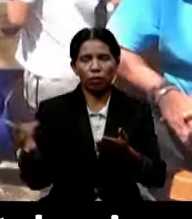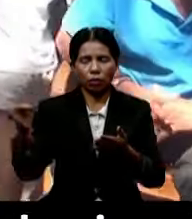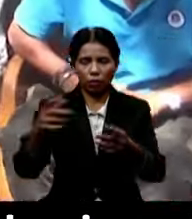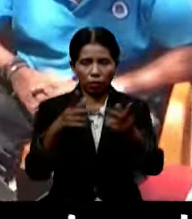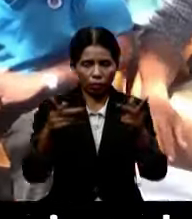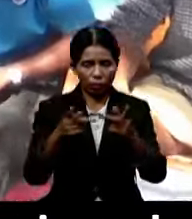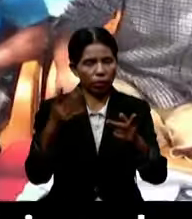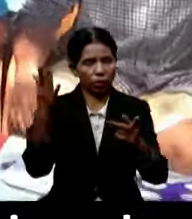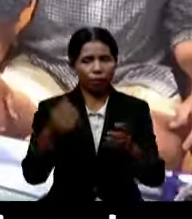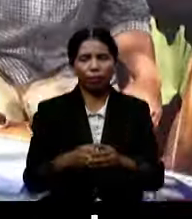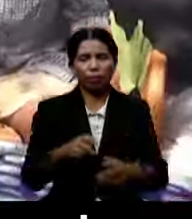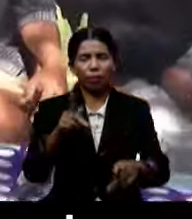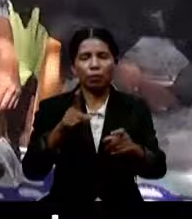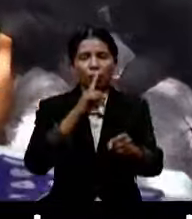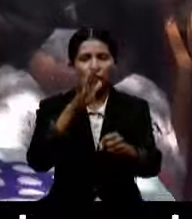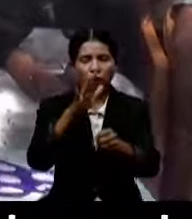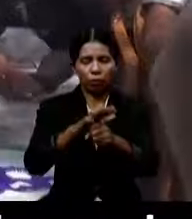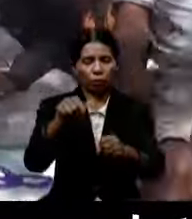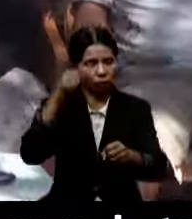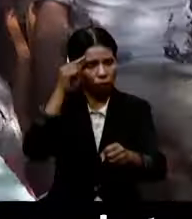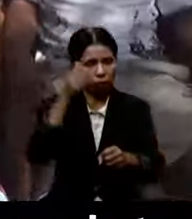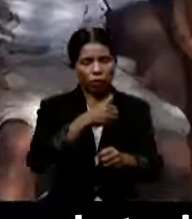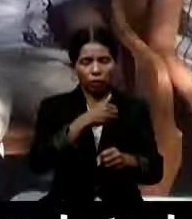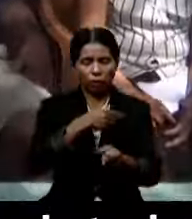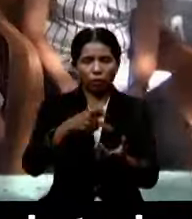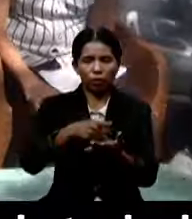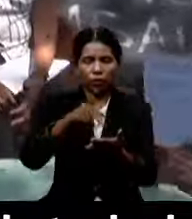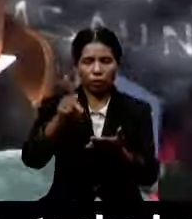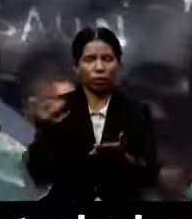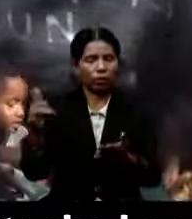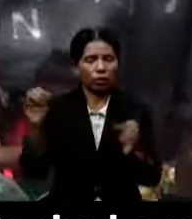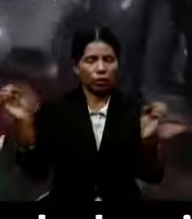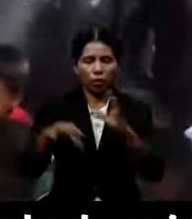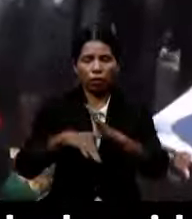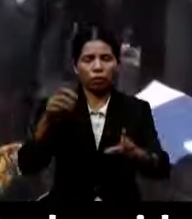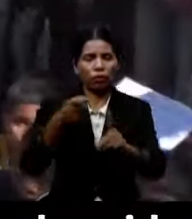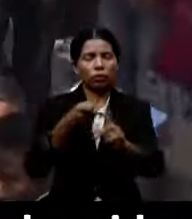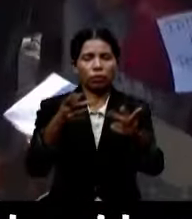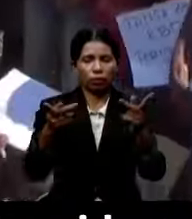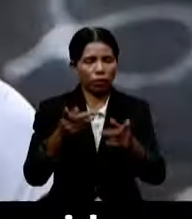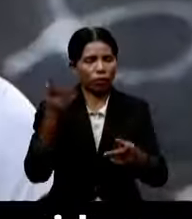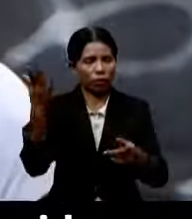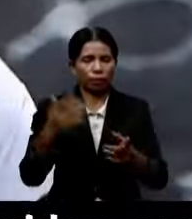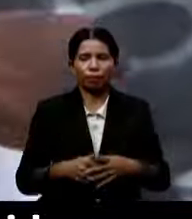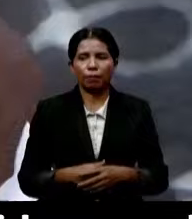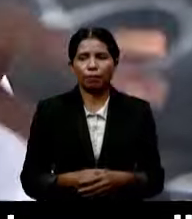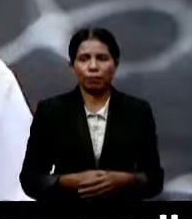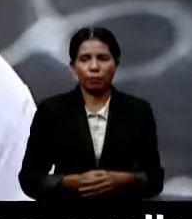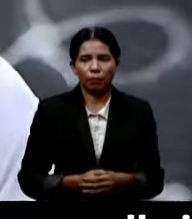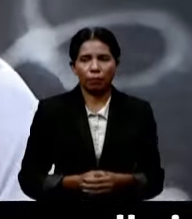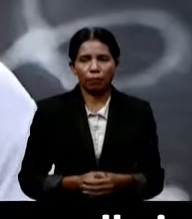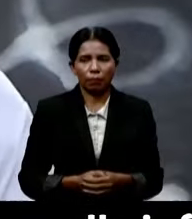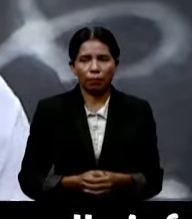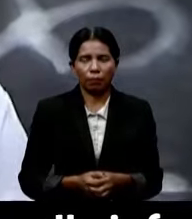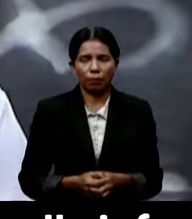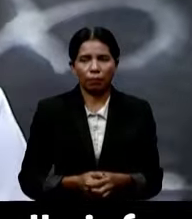Antes ne komunidade hata stolo promete ba ingira governo se da for recuperação Sira se la sai usi fatin refere. Oi na me hamam kona fat. Ambele bolu karata tula na